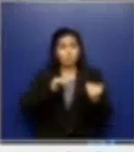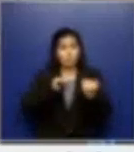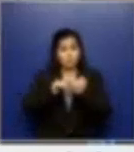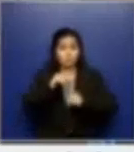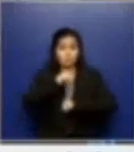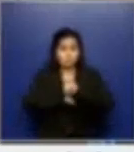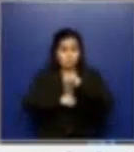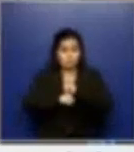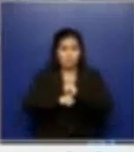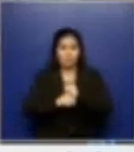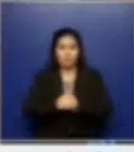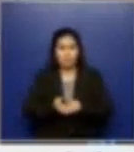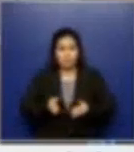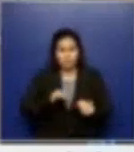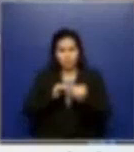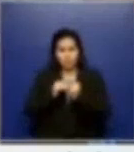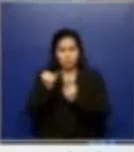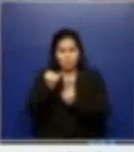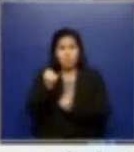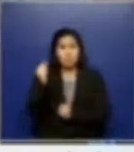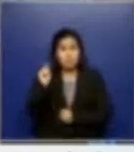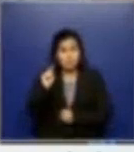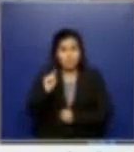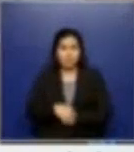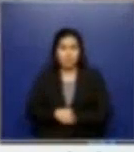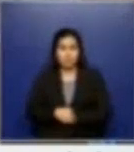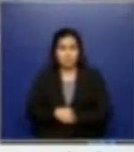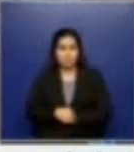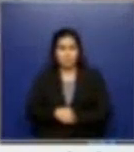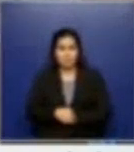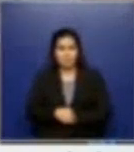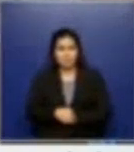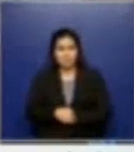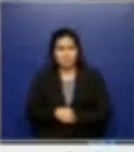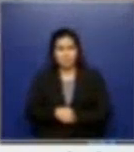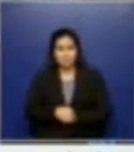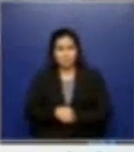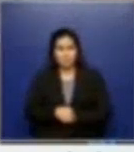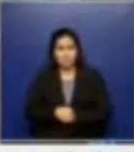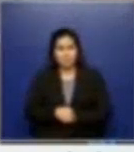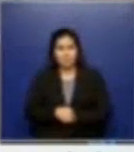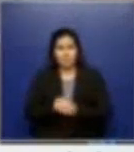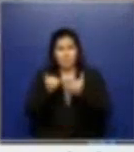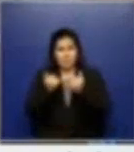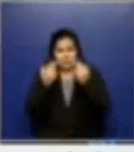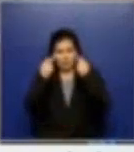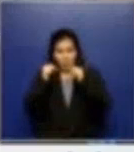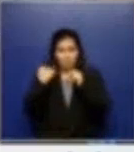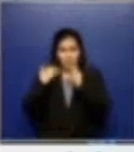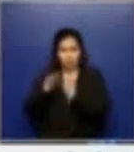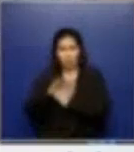ถนนที่มันย่ำแย่ที่สุดคืออะไรรู้ไหมครับท่านจัดวันนี้นี่ผมกำลังจะบอกท่านนายกนะท่านถูกหลอกตรงนี้แหละท่านฟังผ